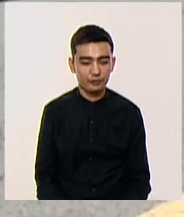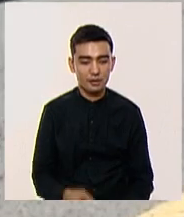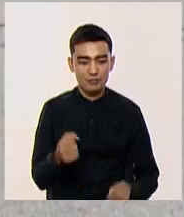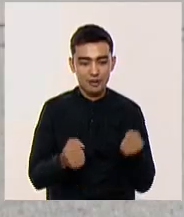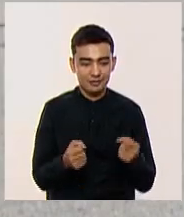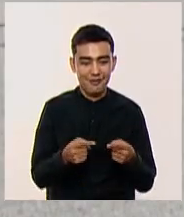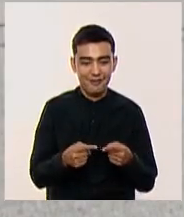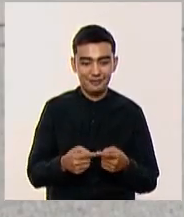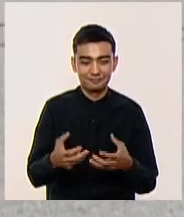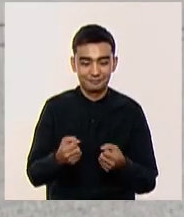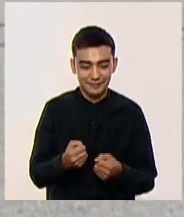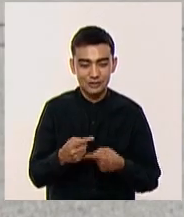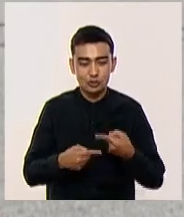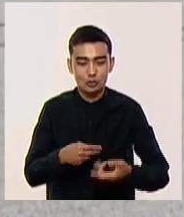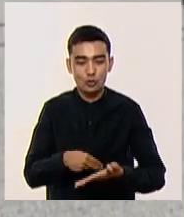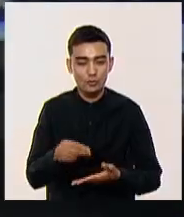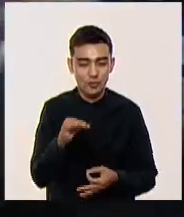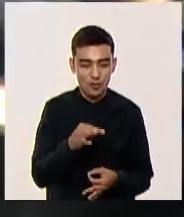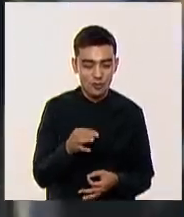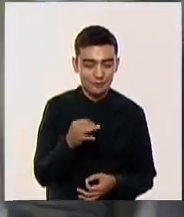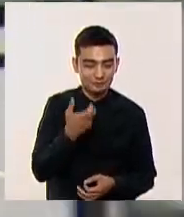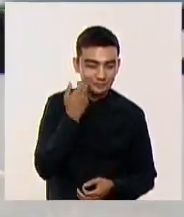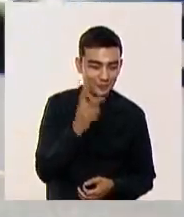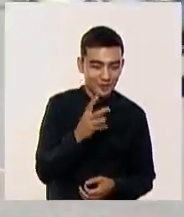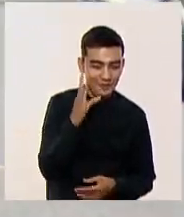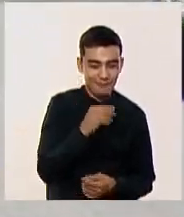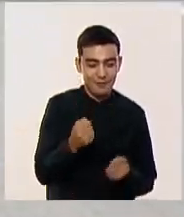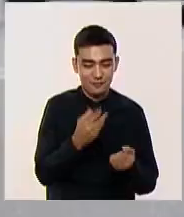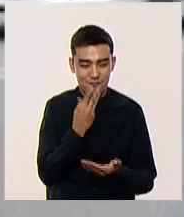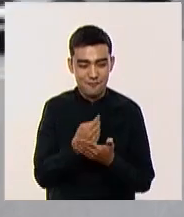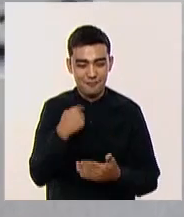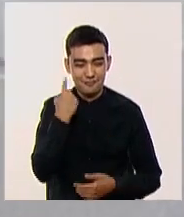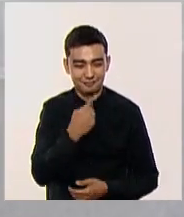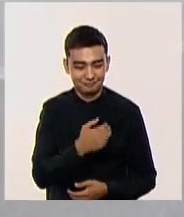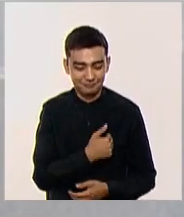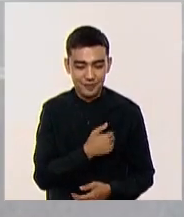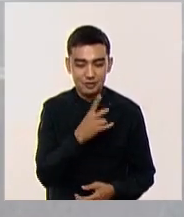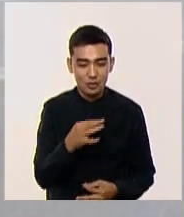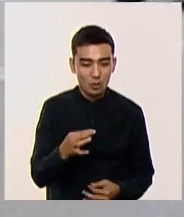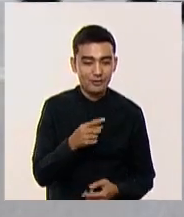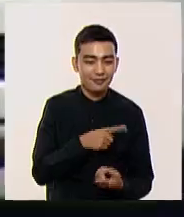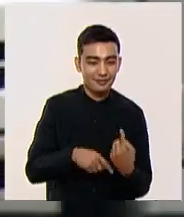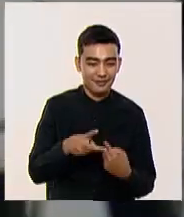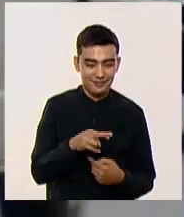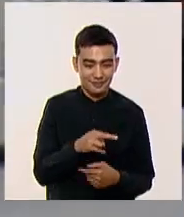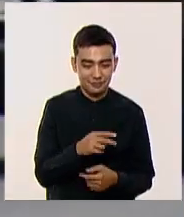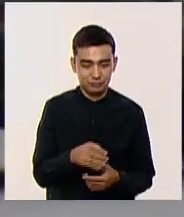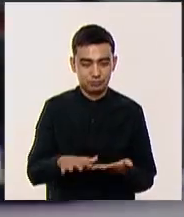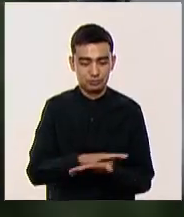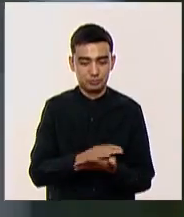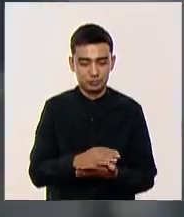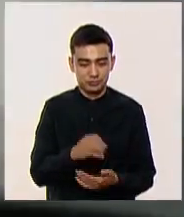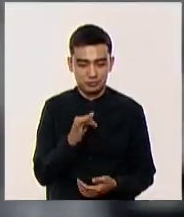Машина в аренду с последующим выкупом – иногда настоящий шанс для кого-то приобрести личный транспорт. Но вот для наших героев такая сделка обернулась